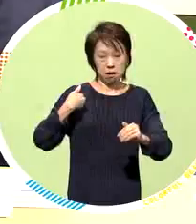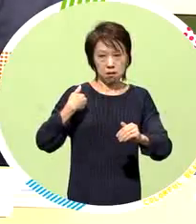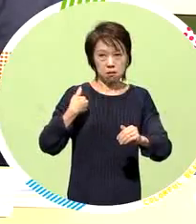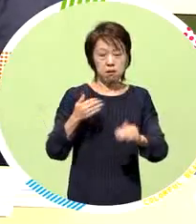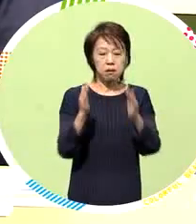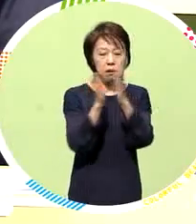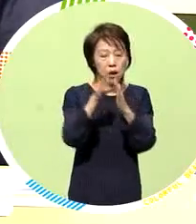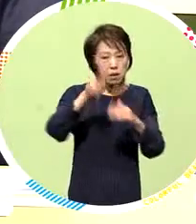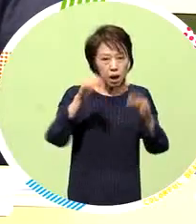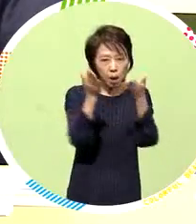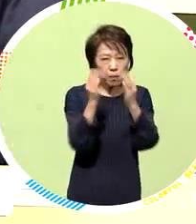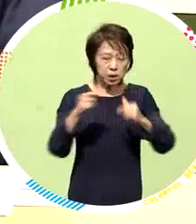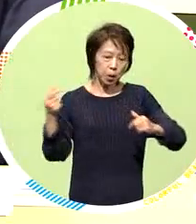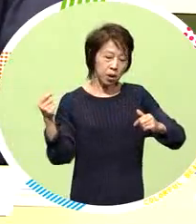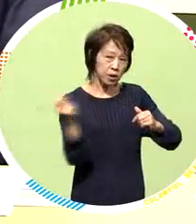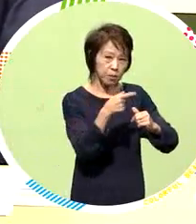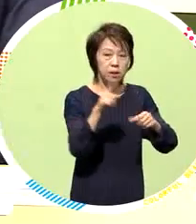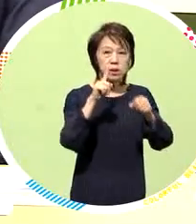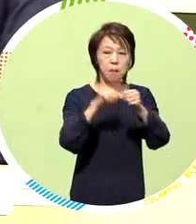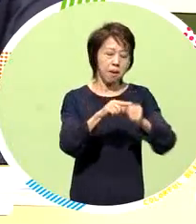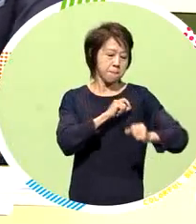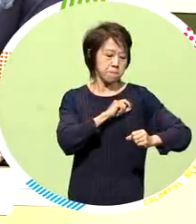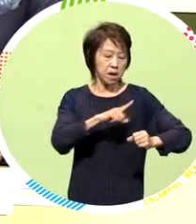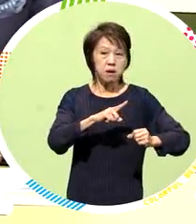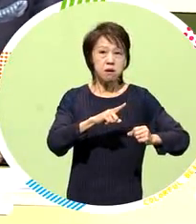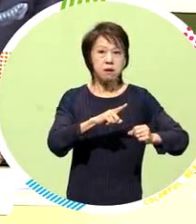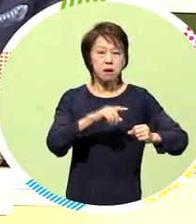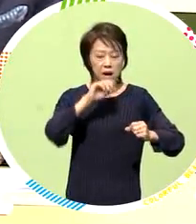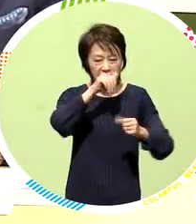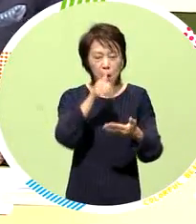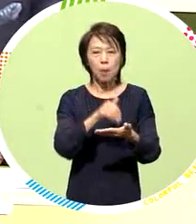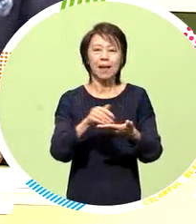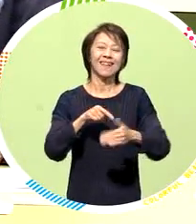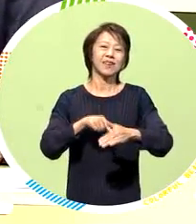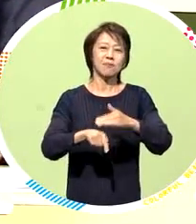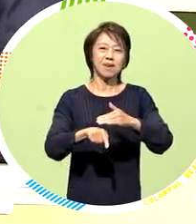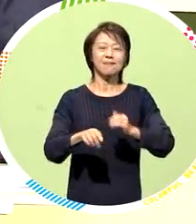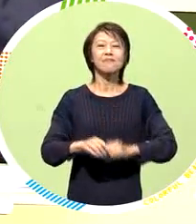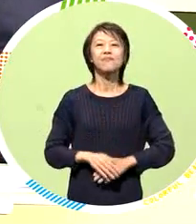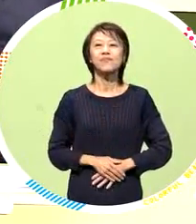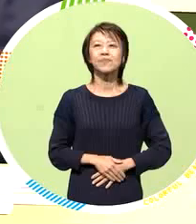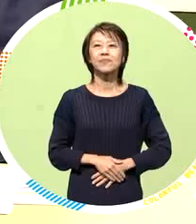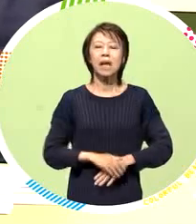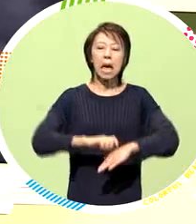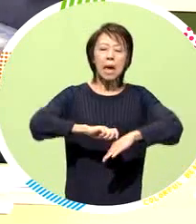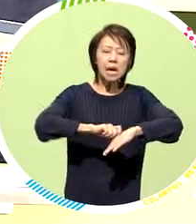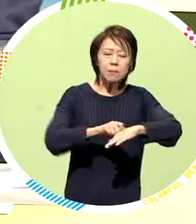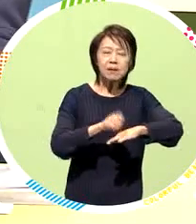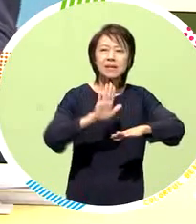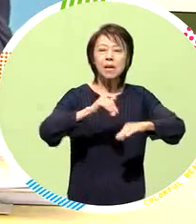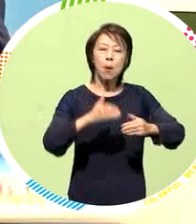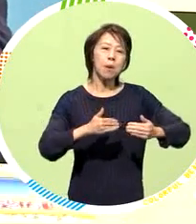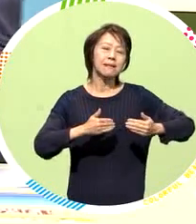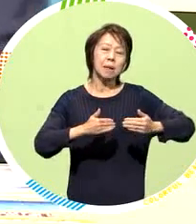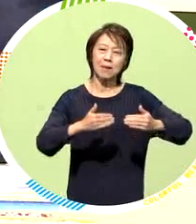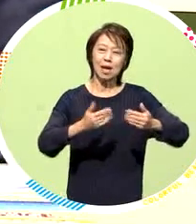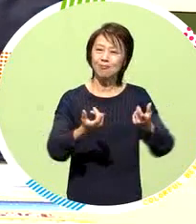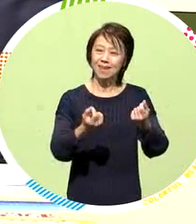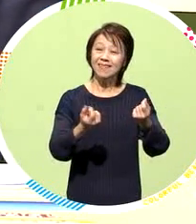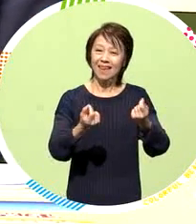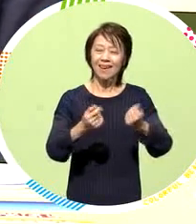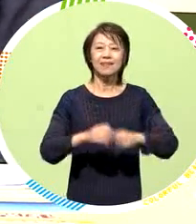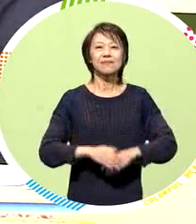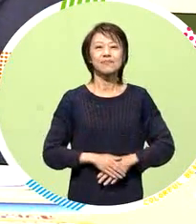神奈川モデルをね加速化する攻めの予算でいくんだということで作ったよさんでした厳しいながらも攻めていくんですねいいねそれ